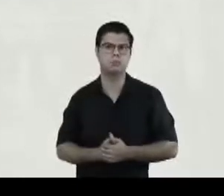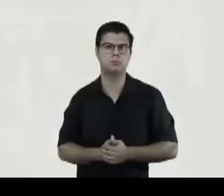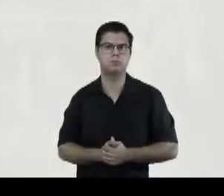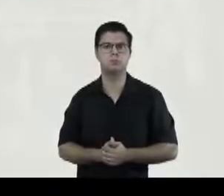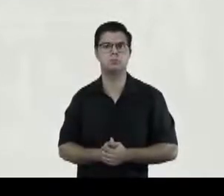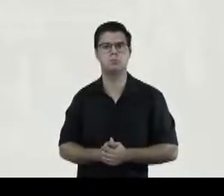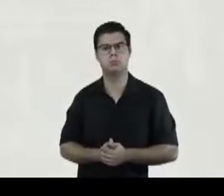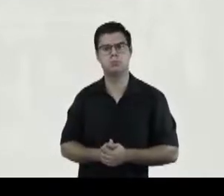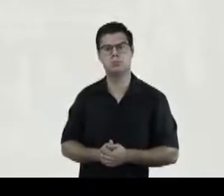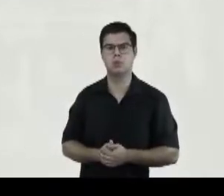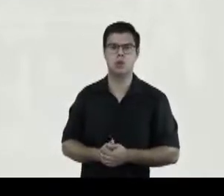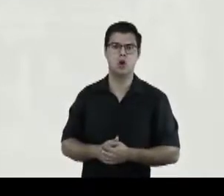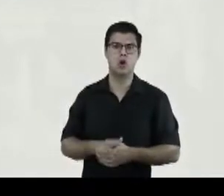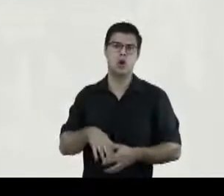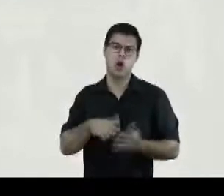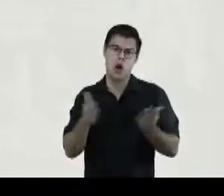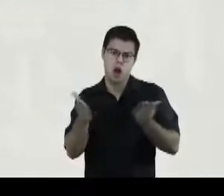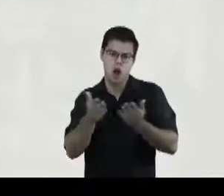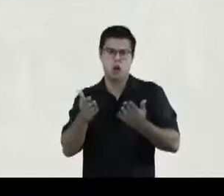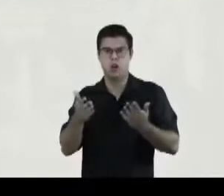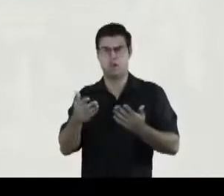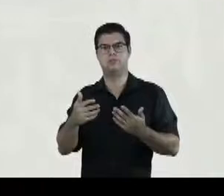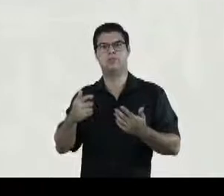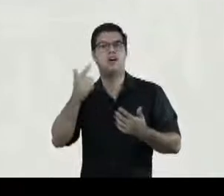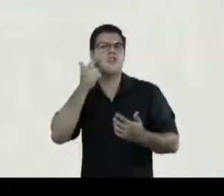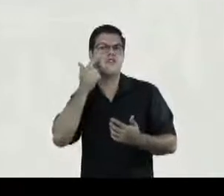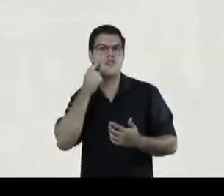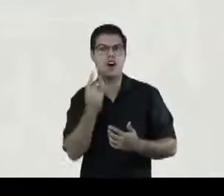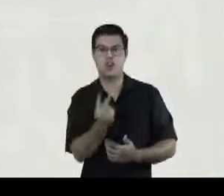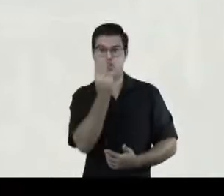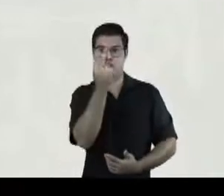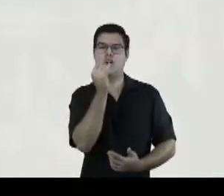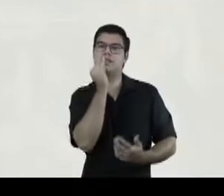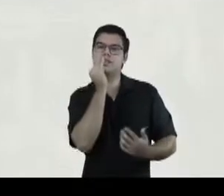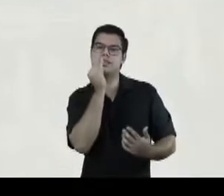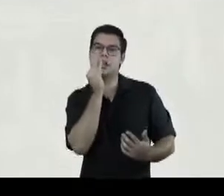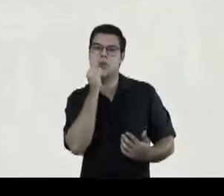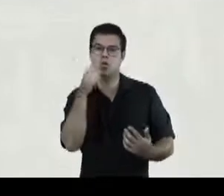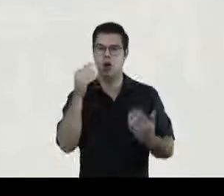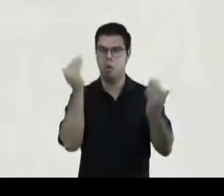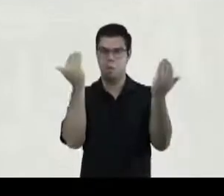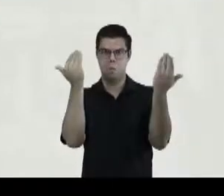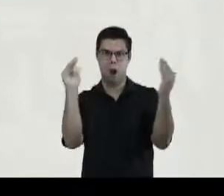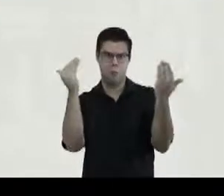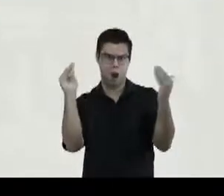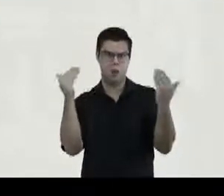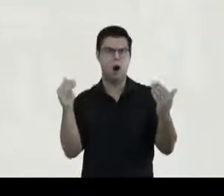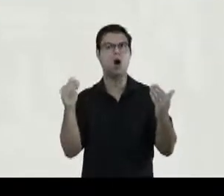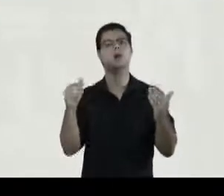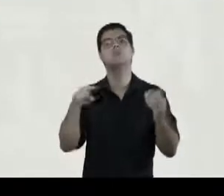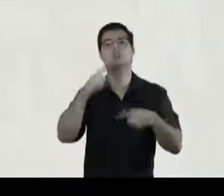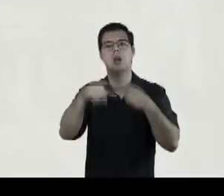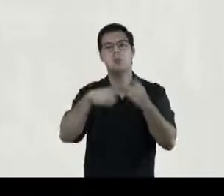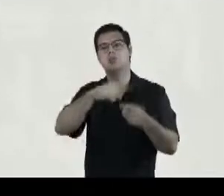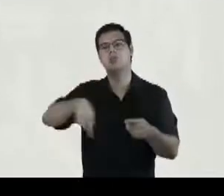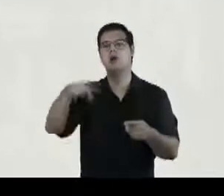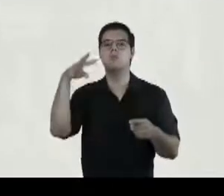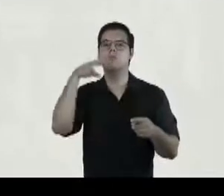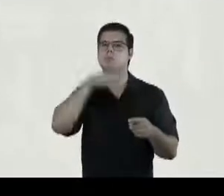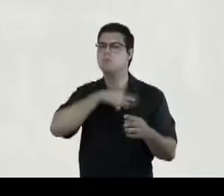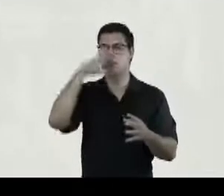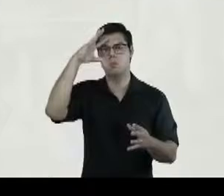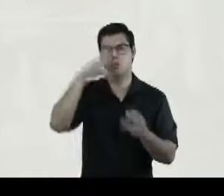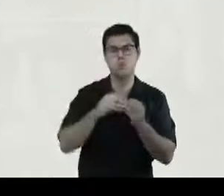qu'on va étudier et comparer, et on pourra conclure sur la situation actuelle et